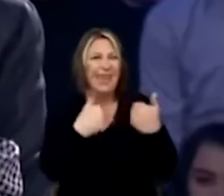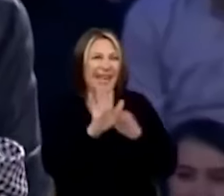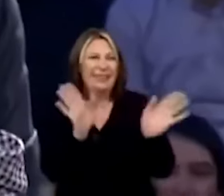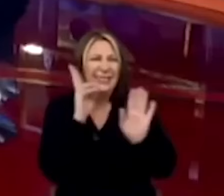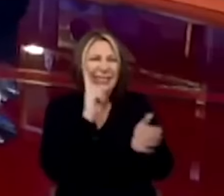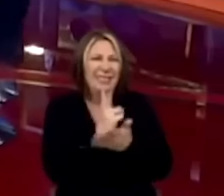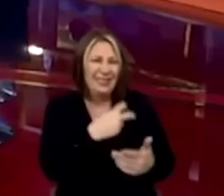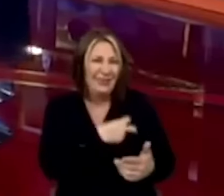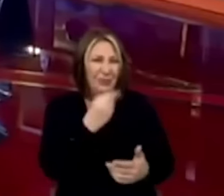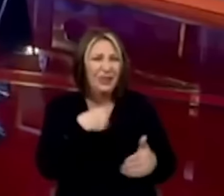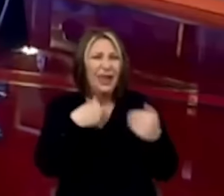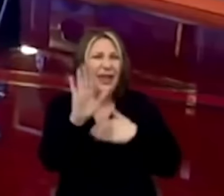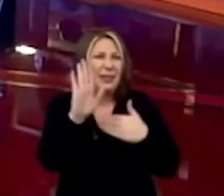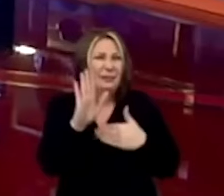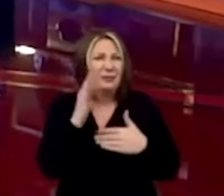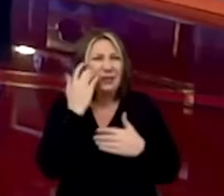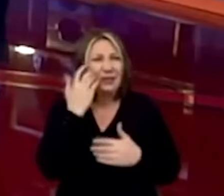sonra.